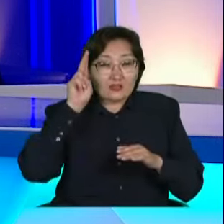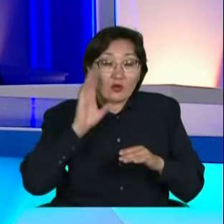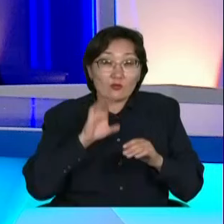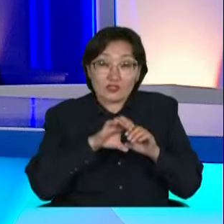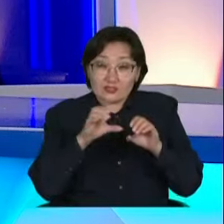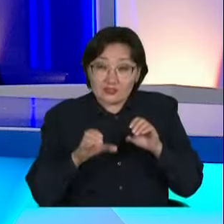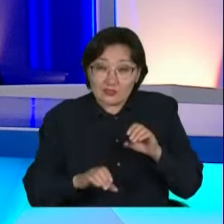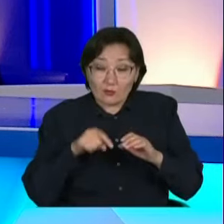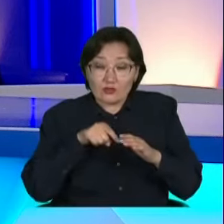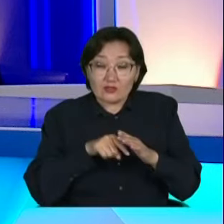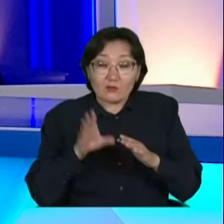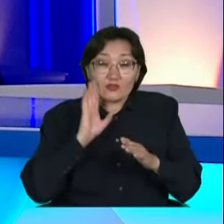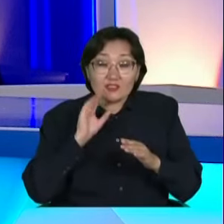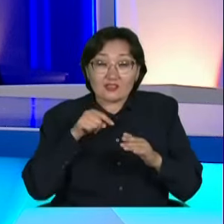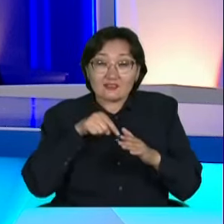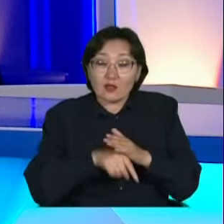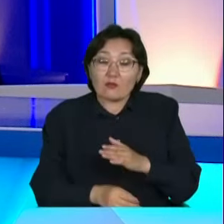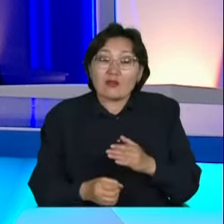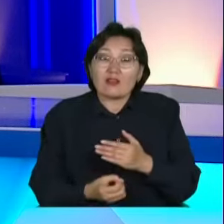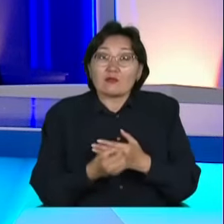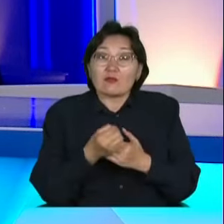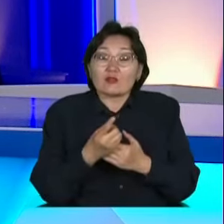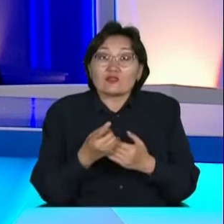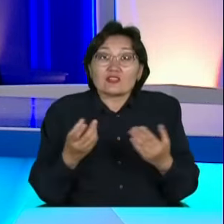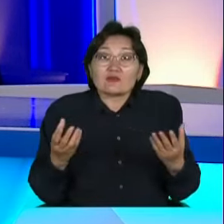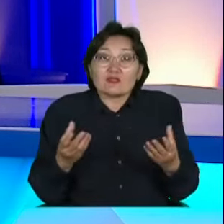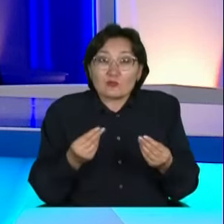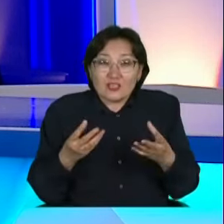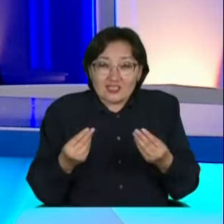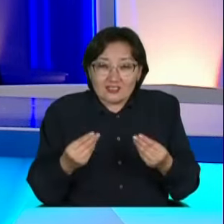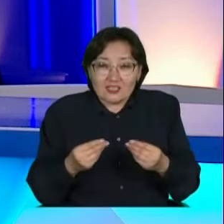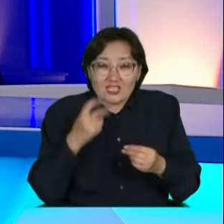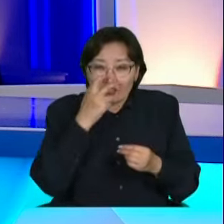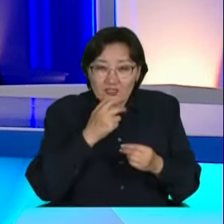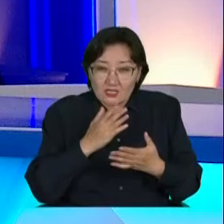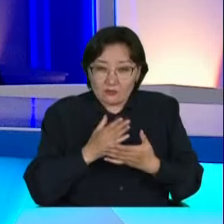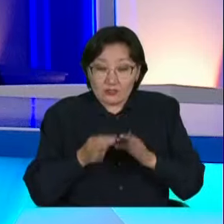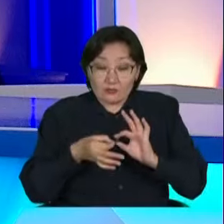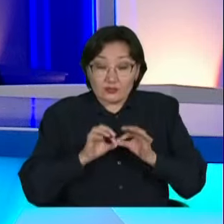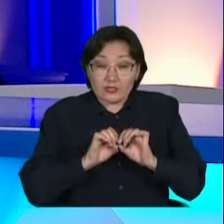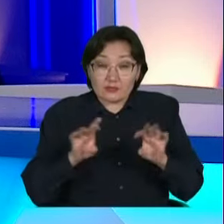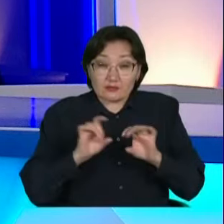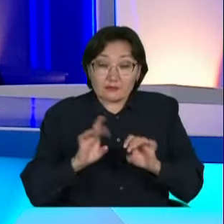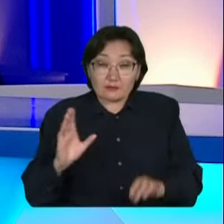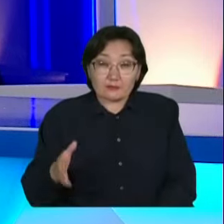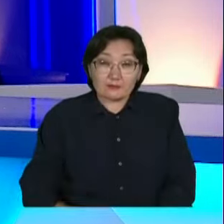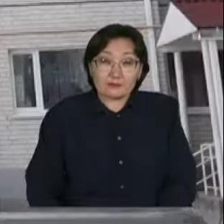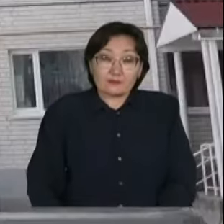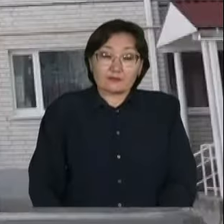чего образовалась плесень и держится едкий запах. На месте побывала наш корреспондент Нургуль Алина.